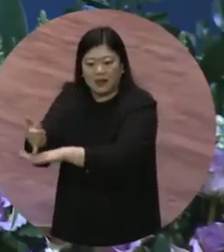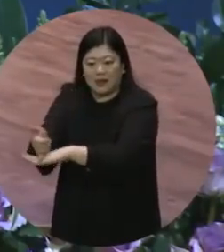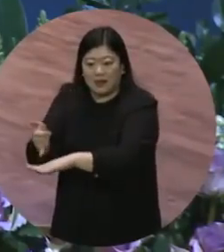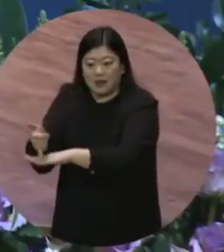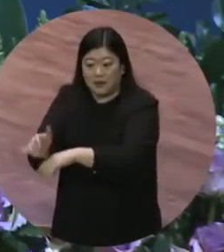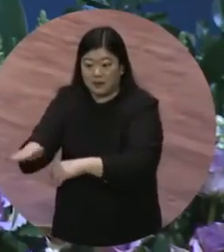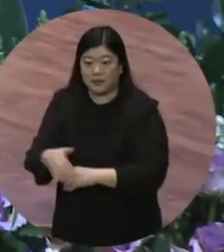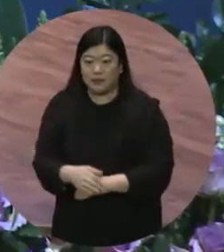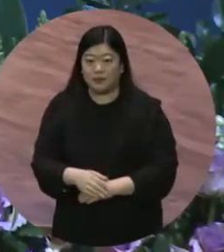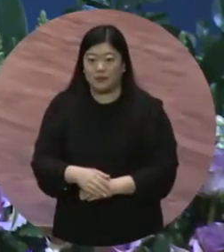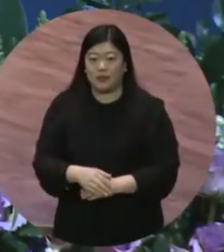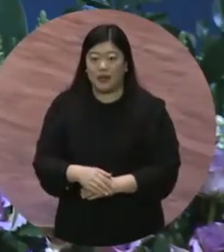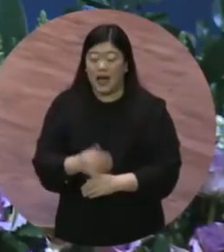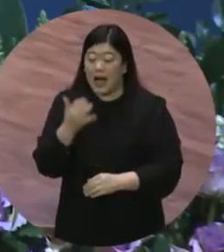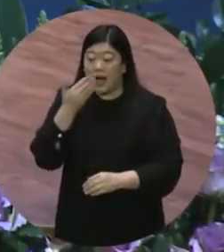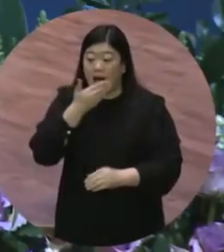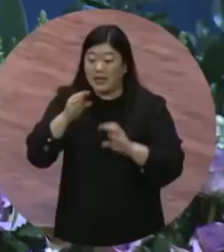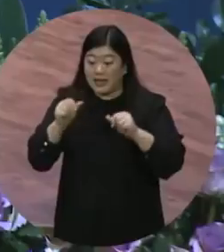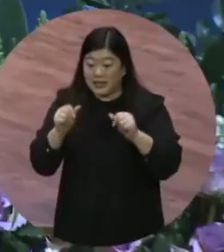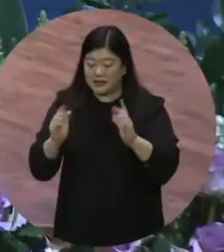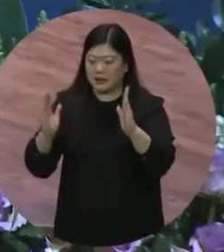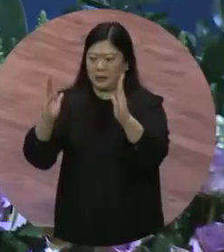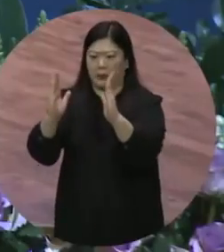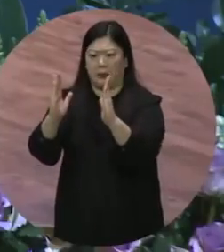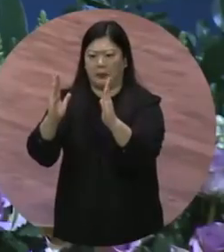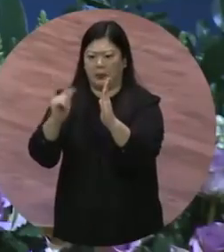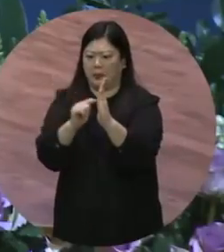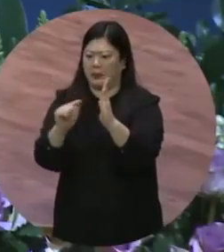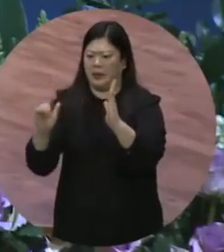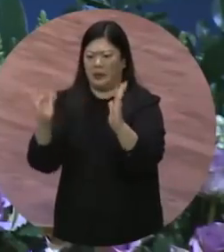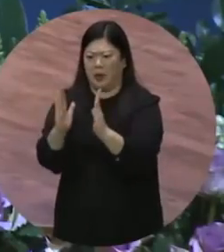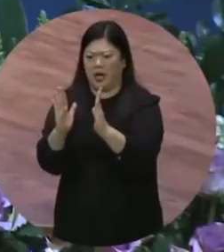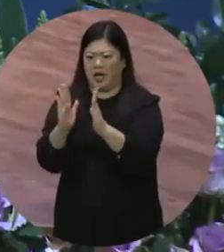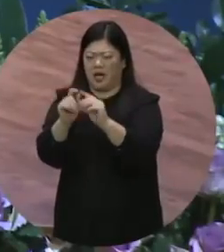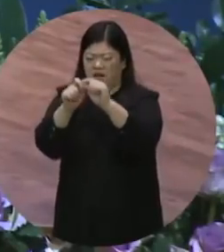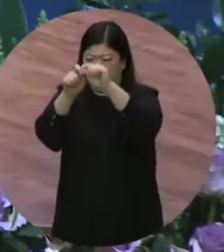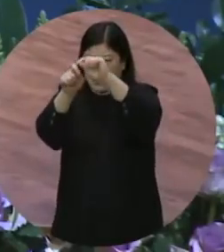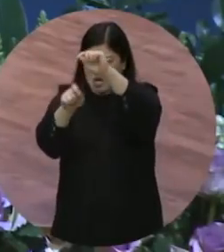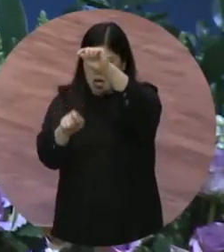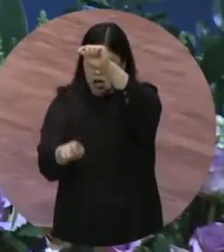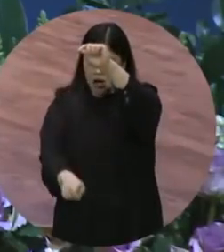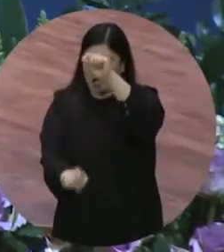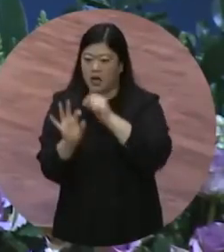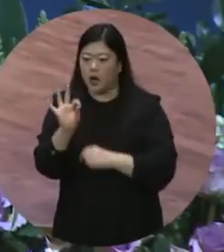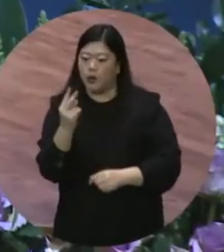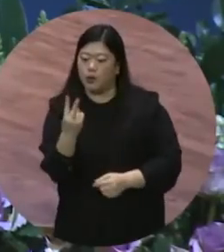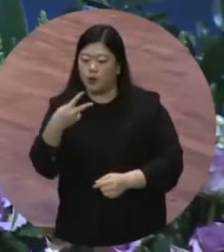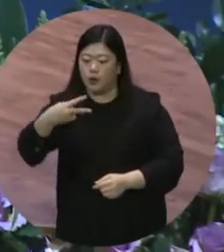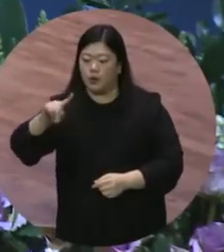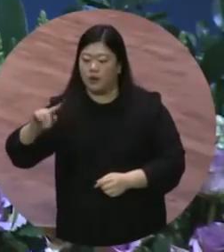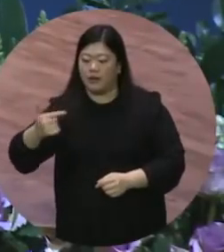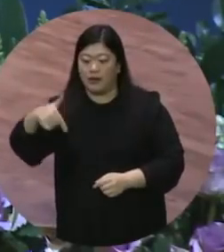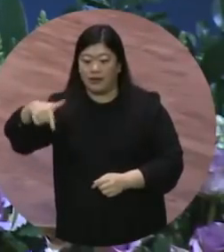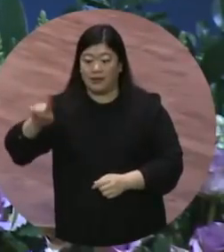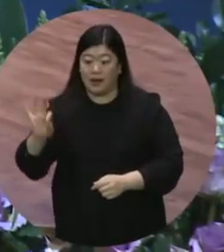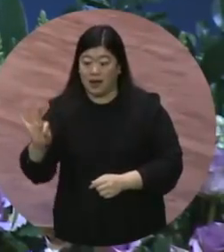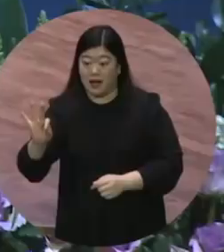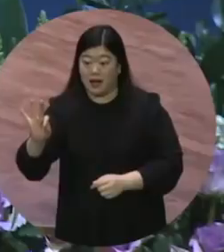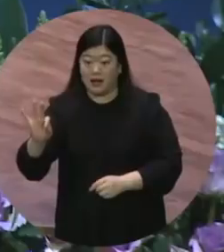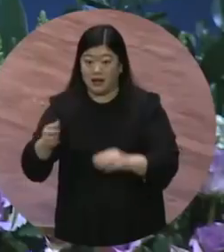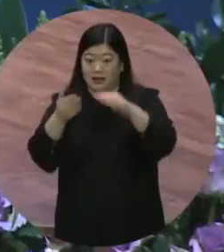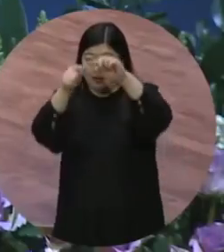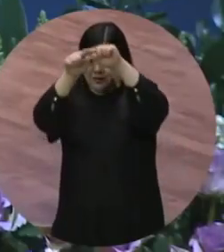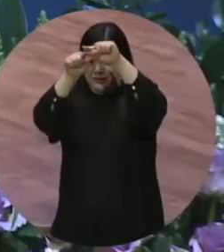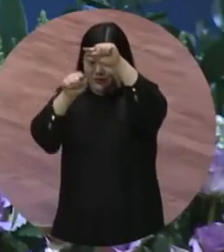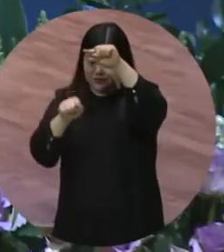길이가 96km밖에 안 돼요. 저 북쪽 헬몬산에서 내려온 물줄기가 요단강이거든요. 중간에 갈릴리 호수가 있습니다.